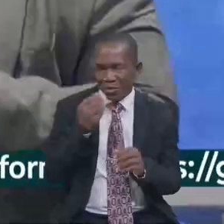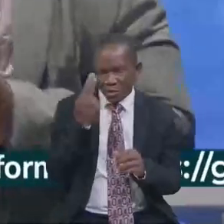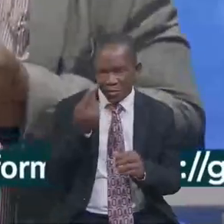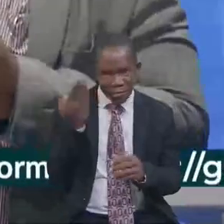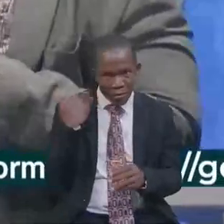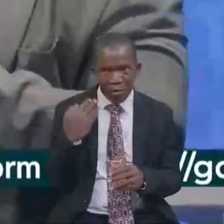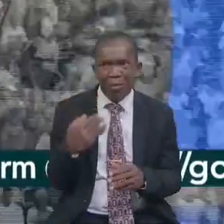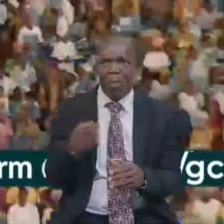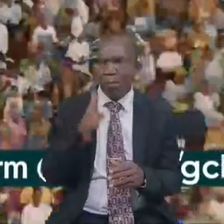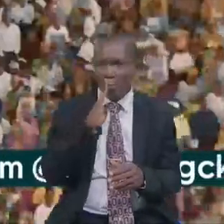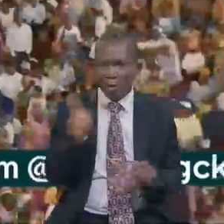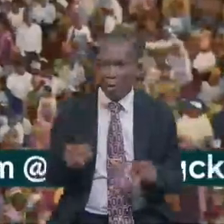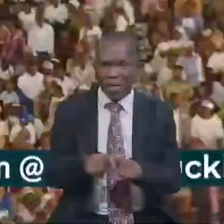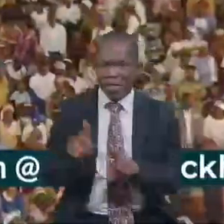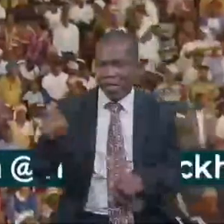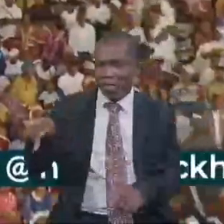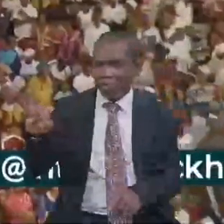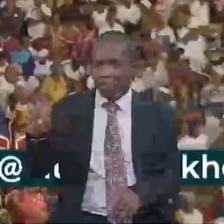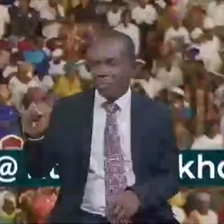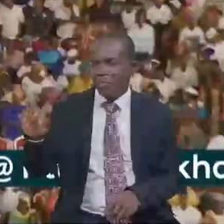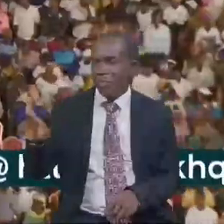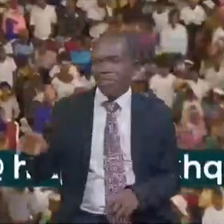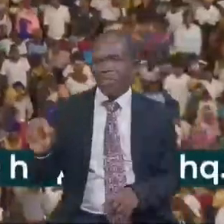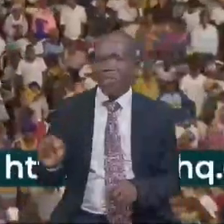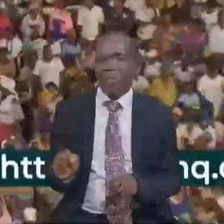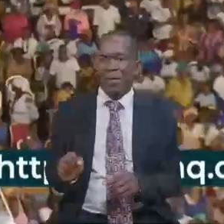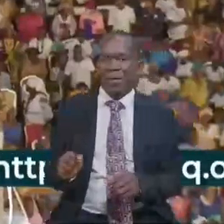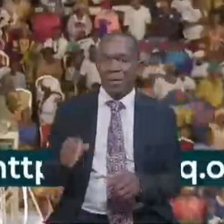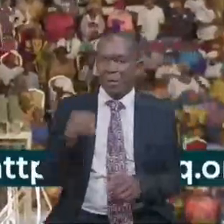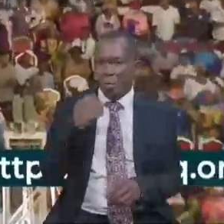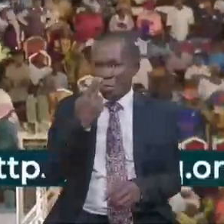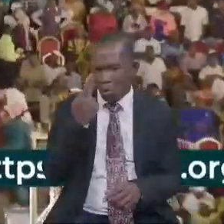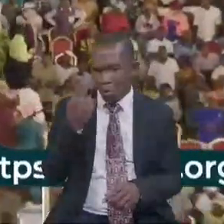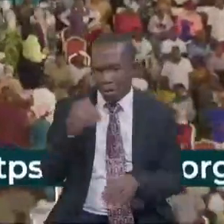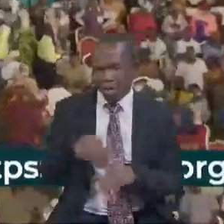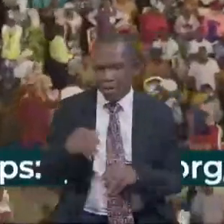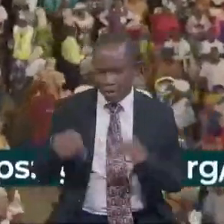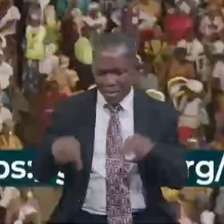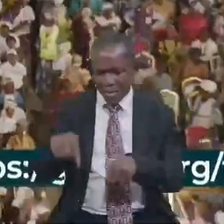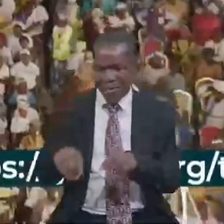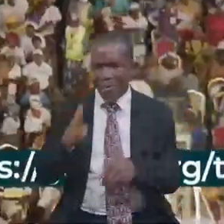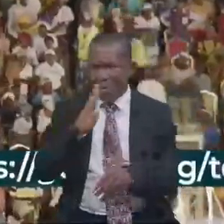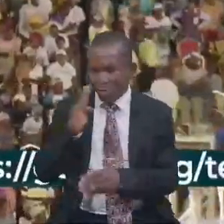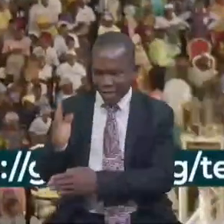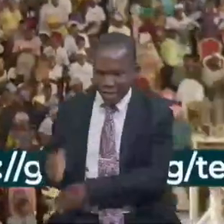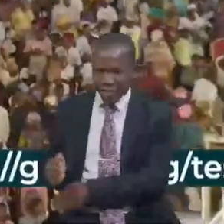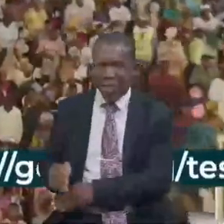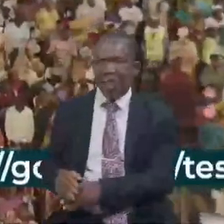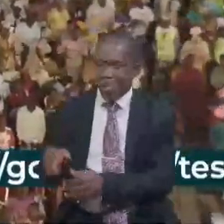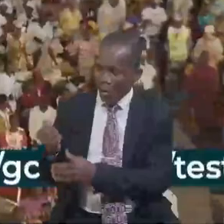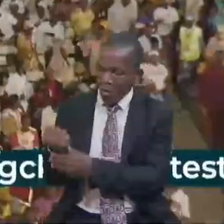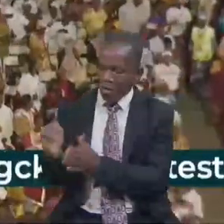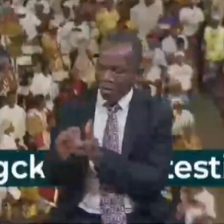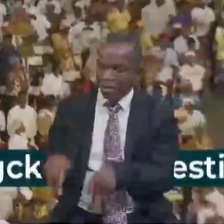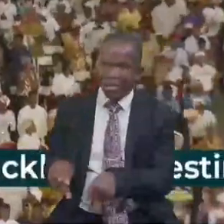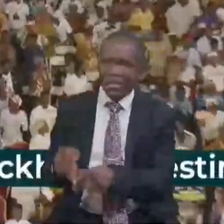Sois comme Pierre. Regarde, le paralytique à côté de toi. Prends sa main et dis, lève-toi